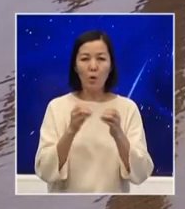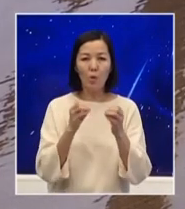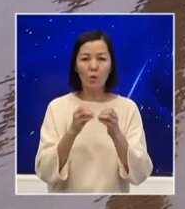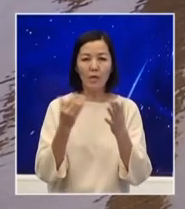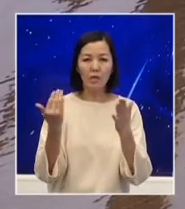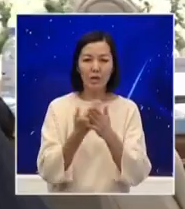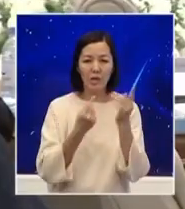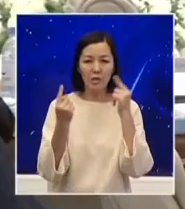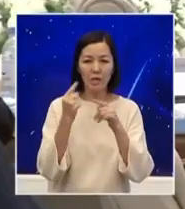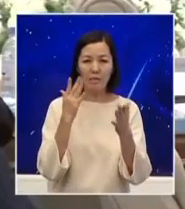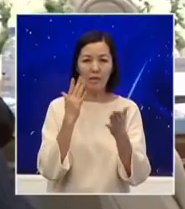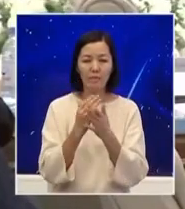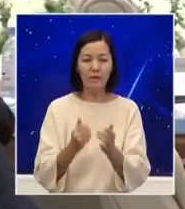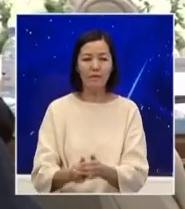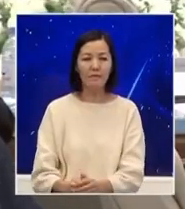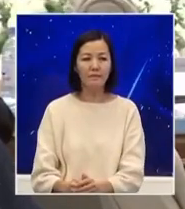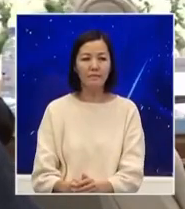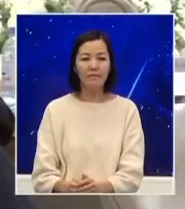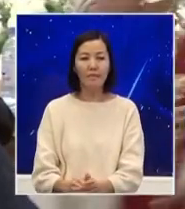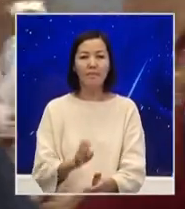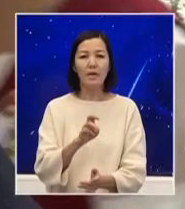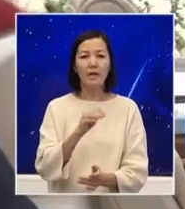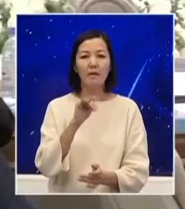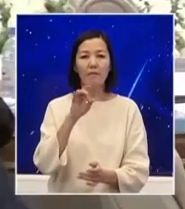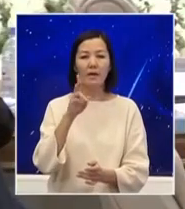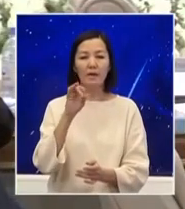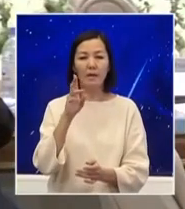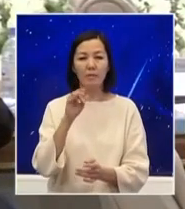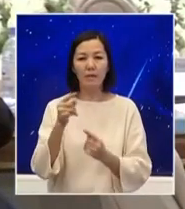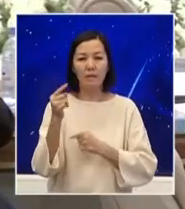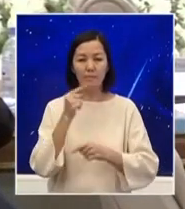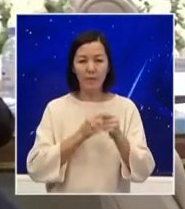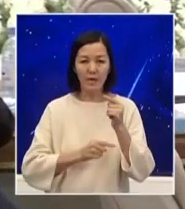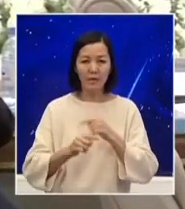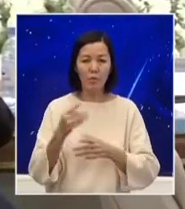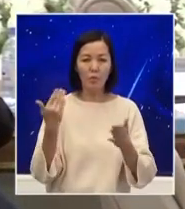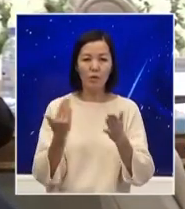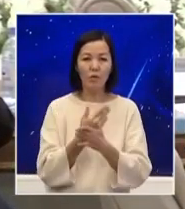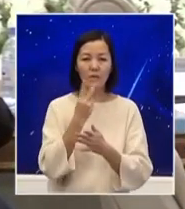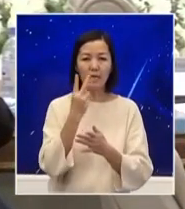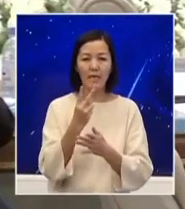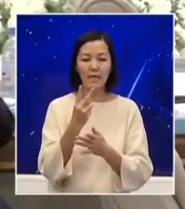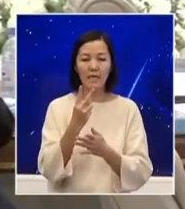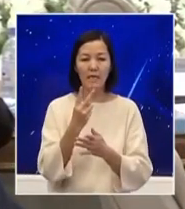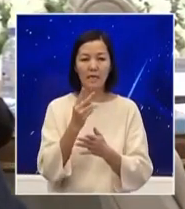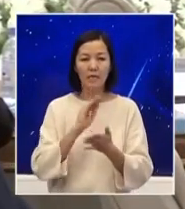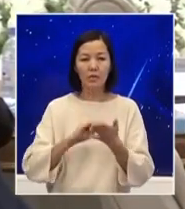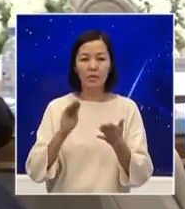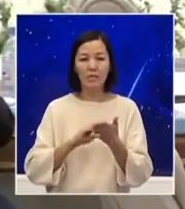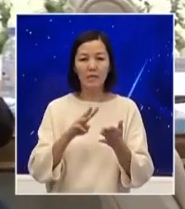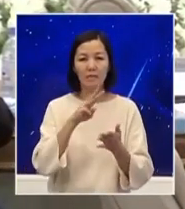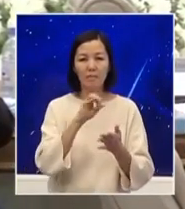туынды қалдырған. Әл-Фарабидің қайтып оралуына еңбек сіңірген екі қазақ болатын болса, біреуі